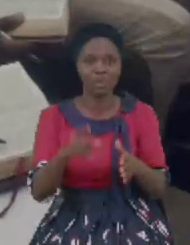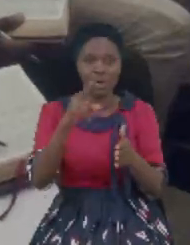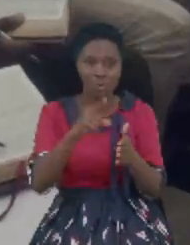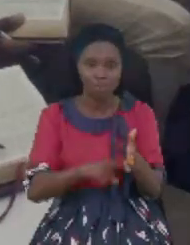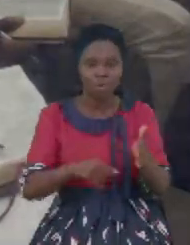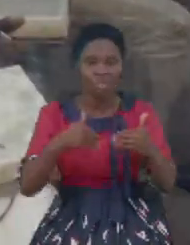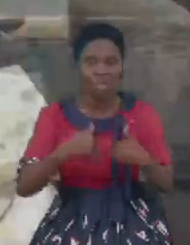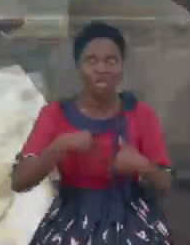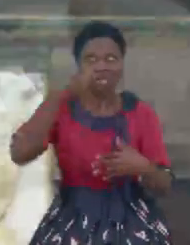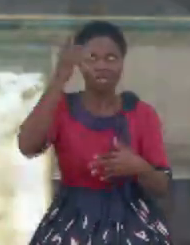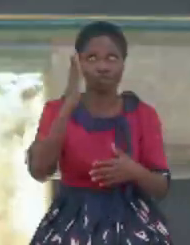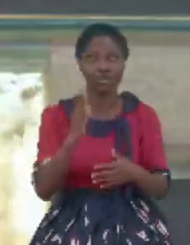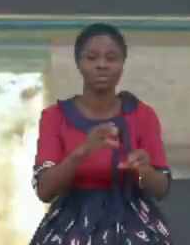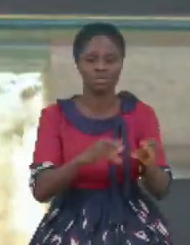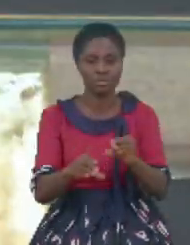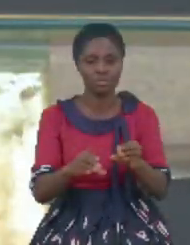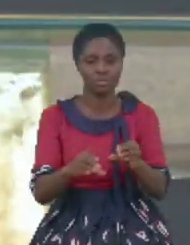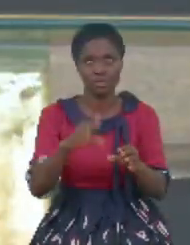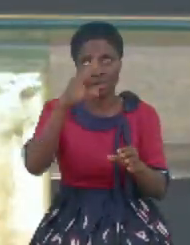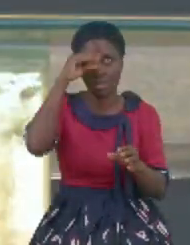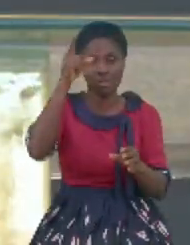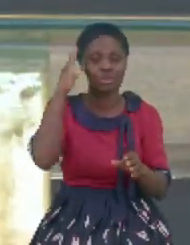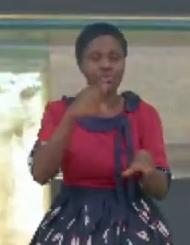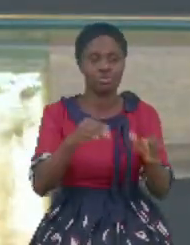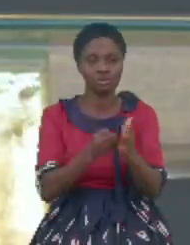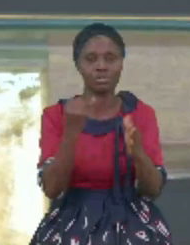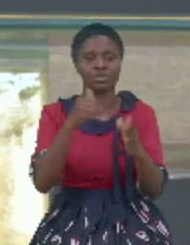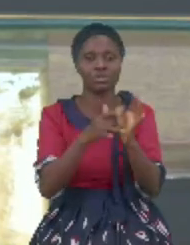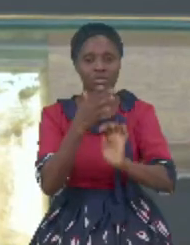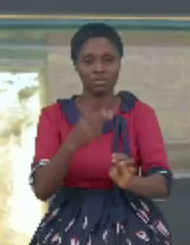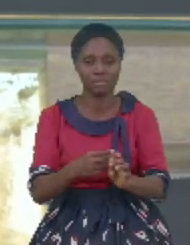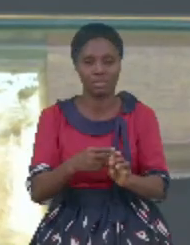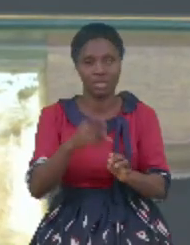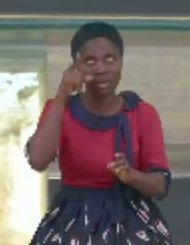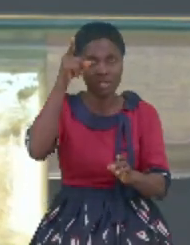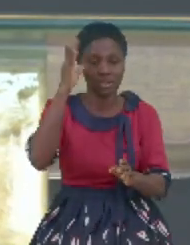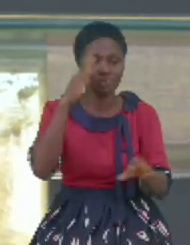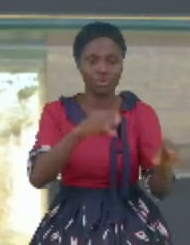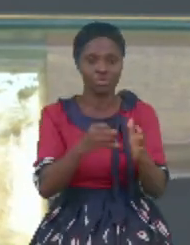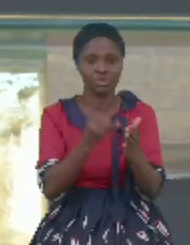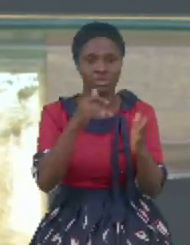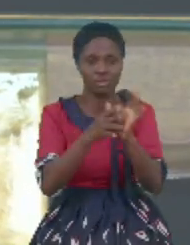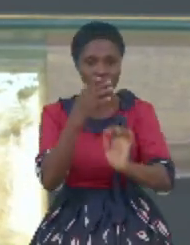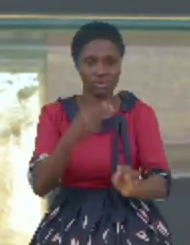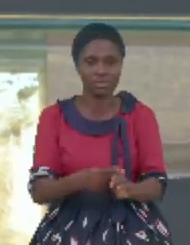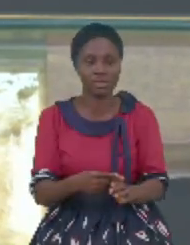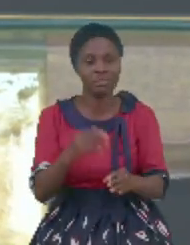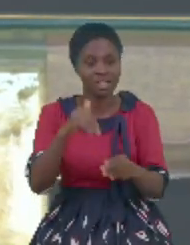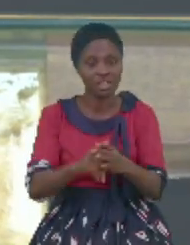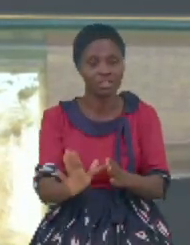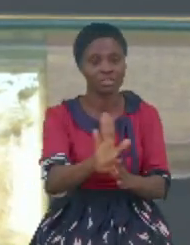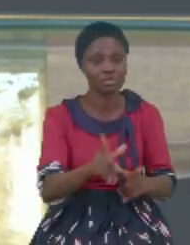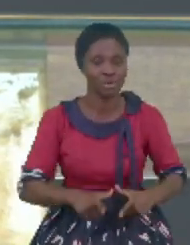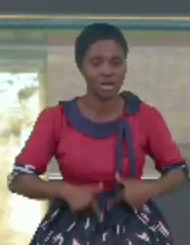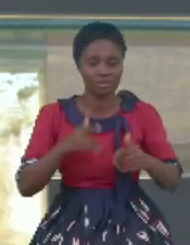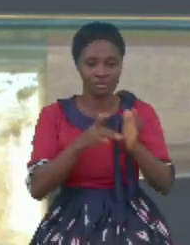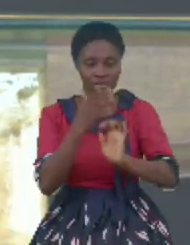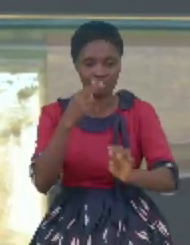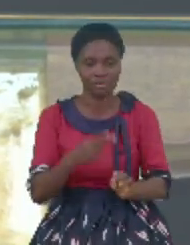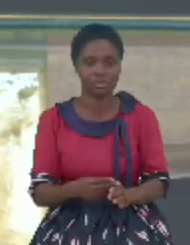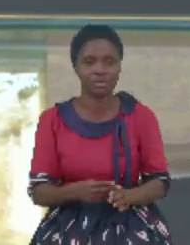Quelle est l'œuvre de Dieu? Le Seigneur le fera. Il le fera dans votre